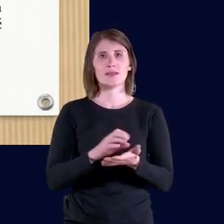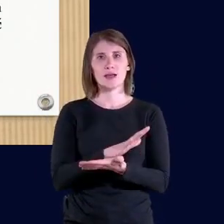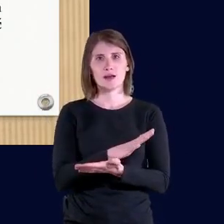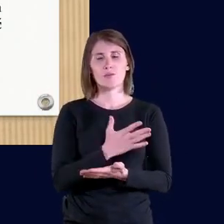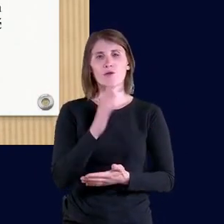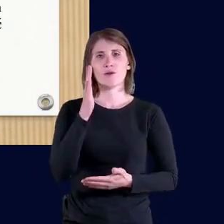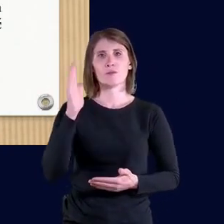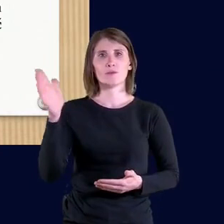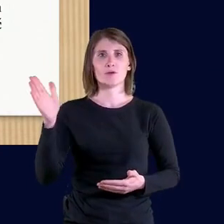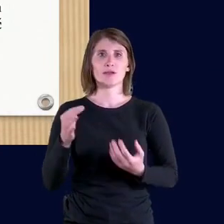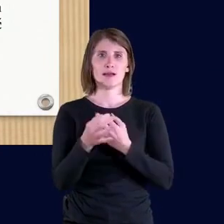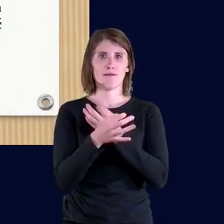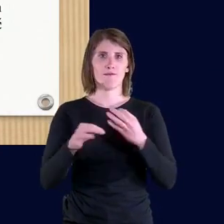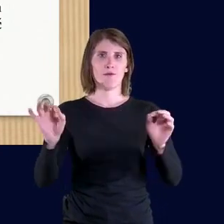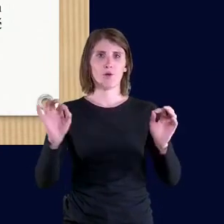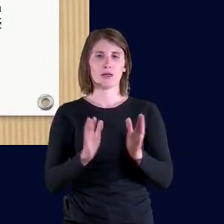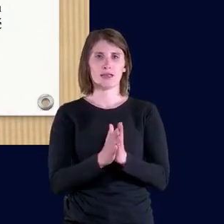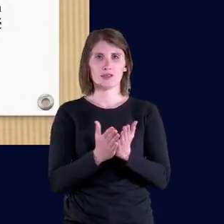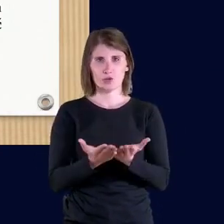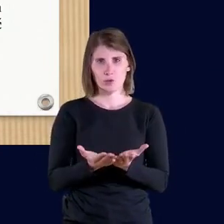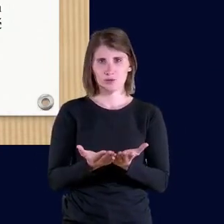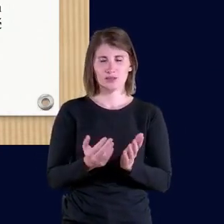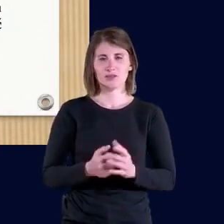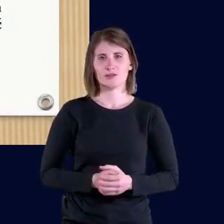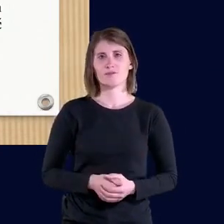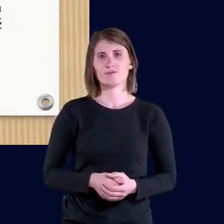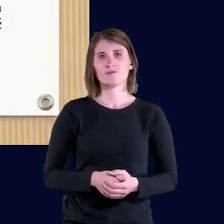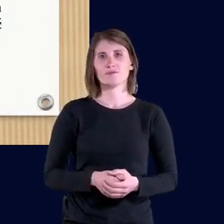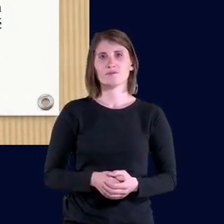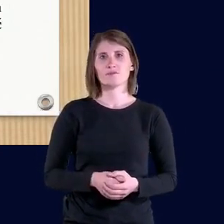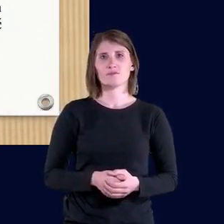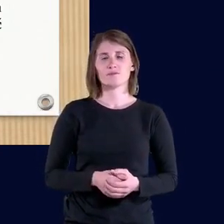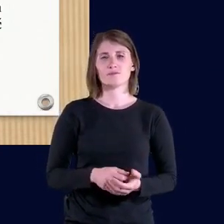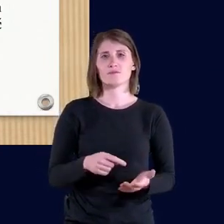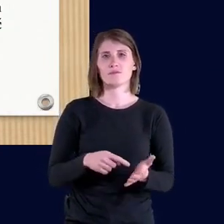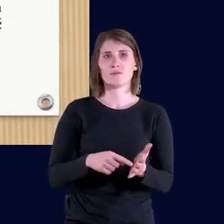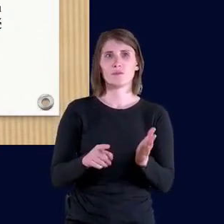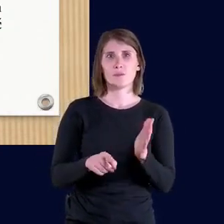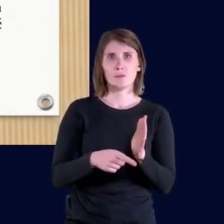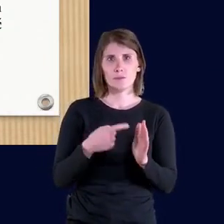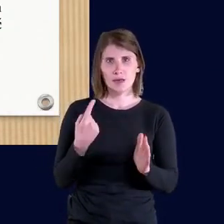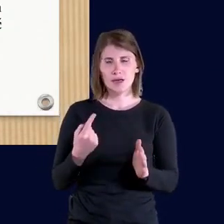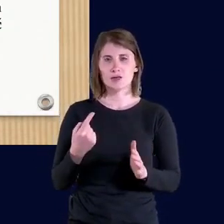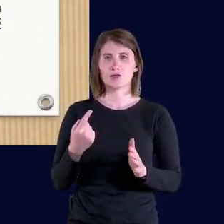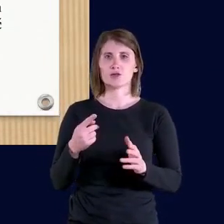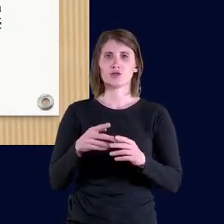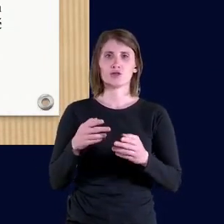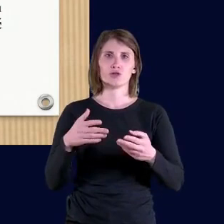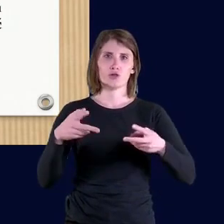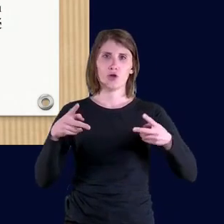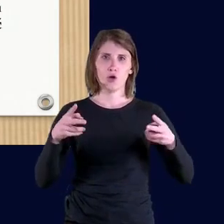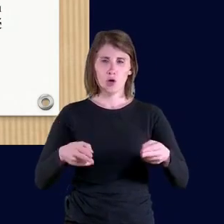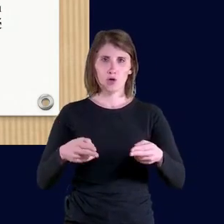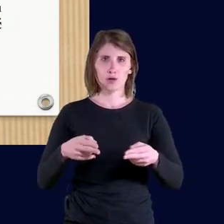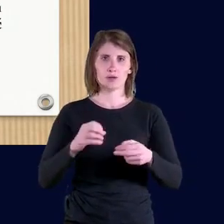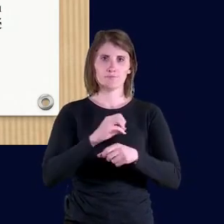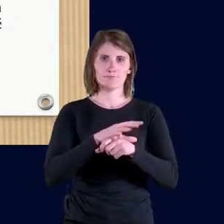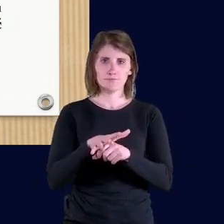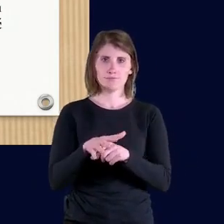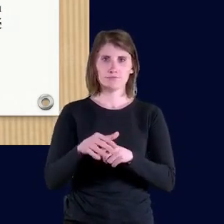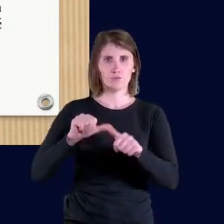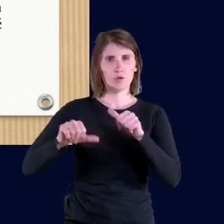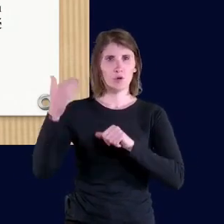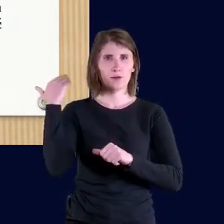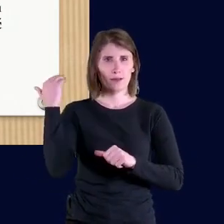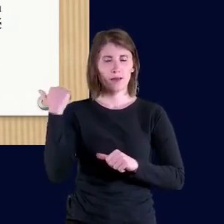wolnelektury na początku w tej pierwszej fali w tamtym roku wysłaliśmy